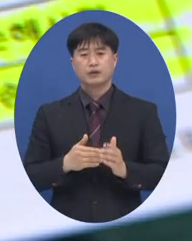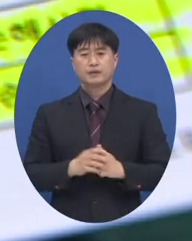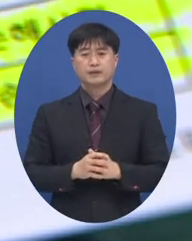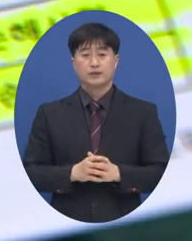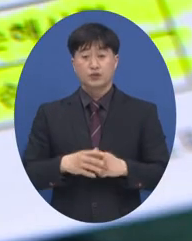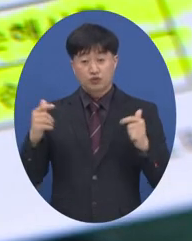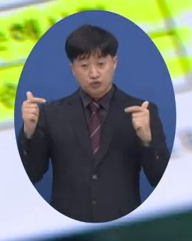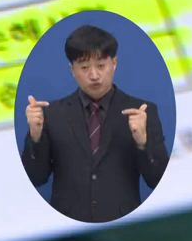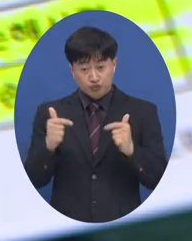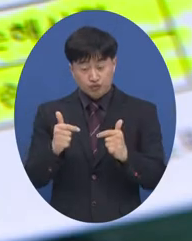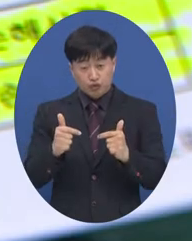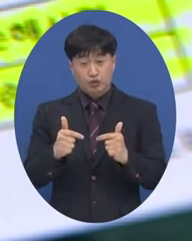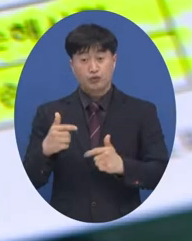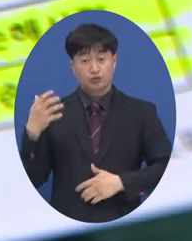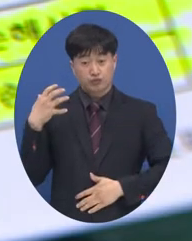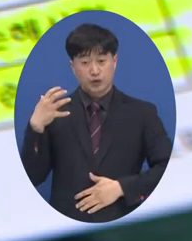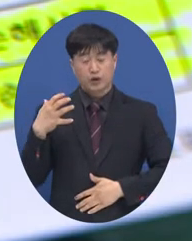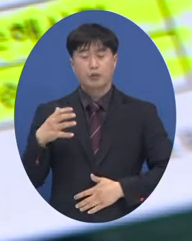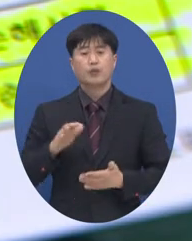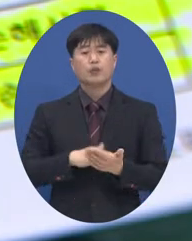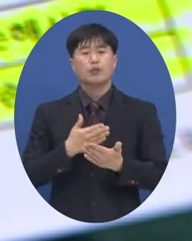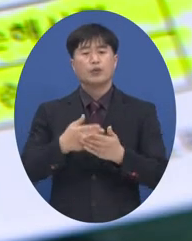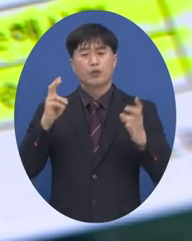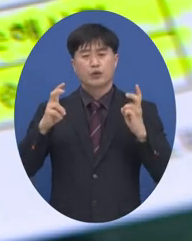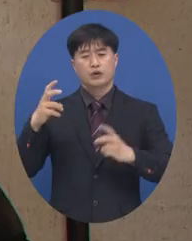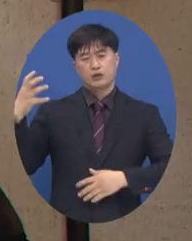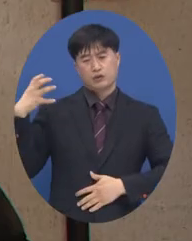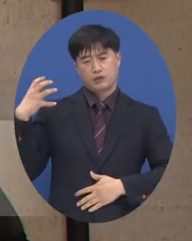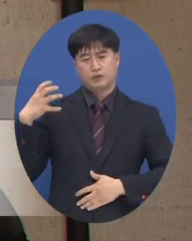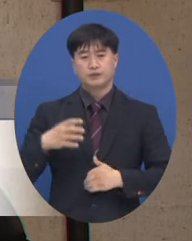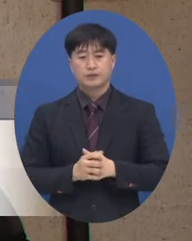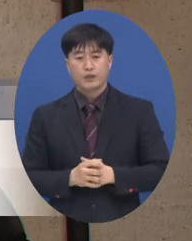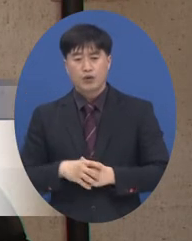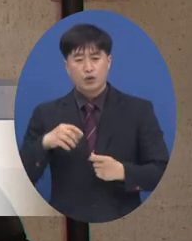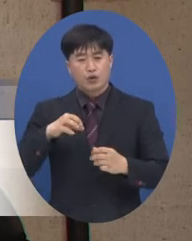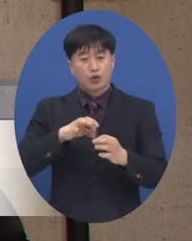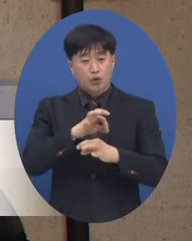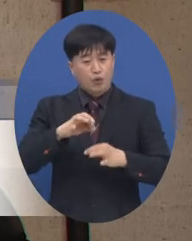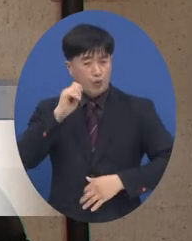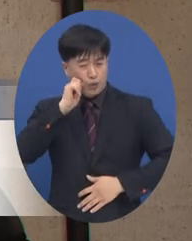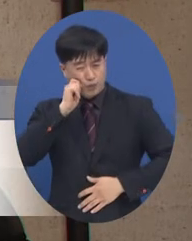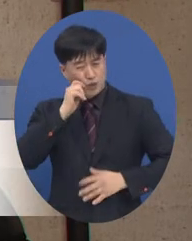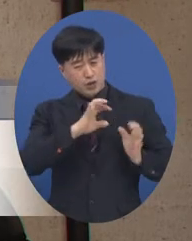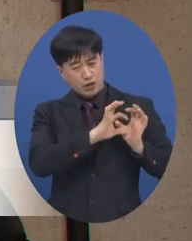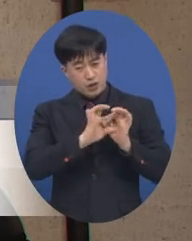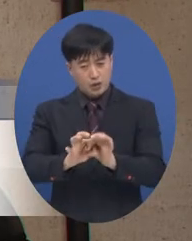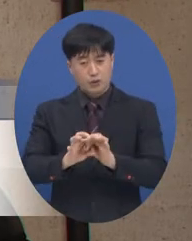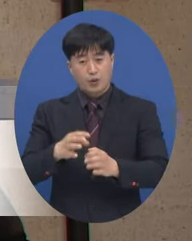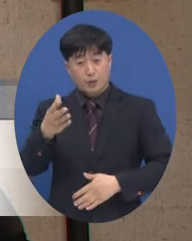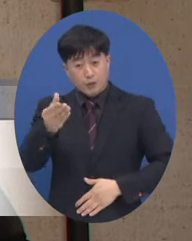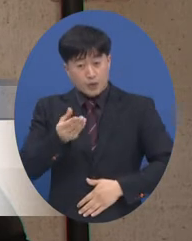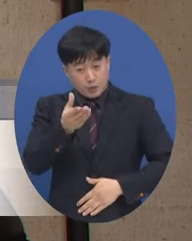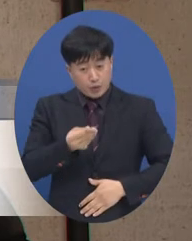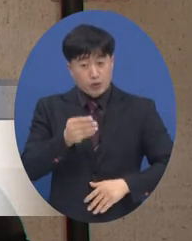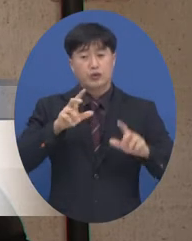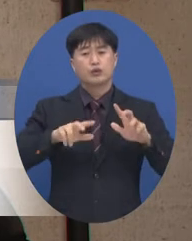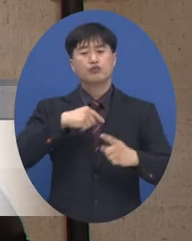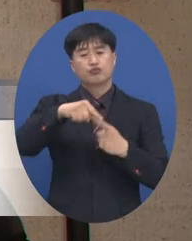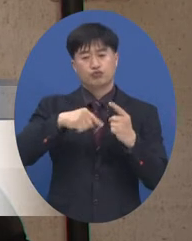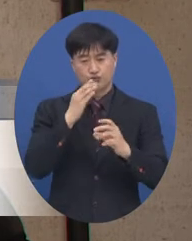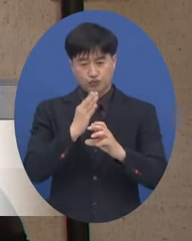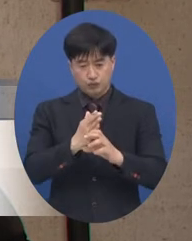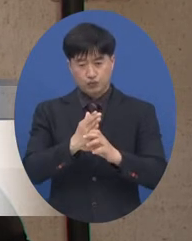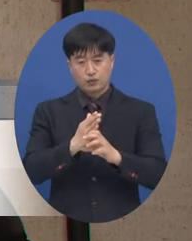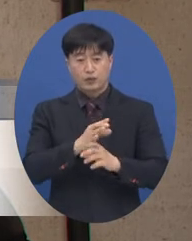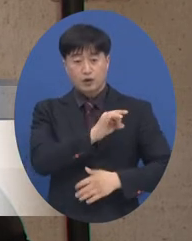삭감된 수리비 부담은 정비업체 갔던게 되는 셈입니다 경영난 계속 시달리고 있죠 4 침대 2 받아서 지금 운영을 하고 있는